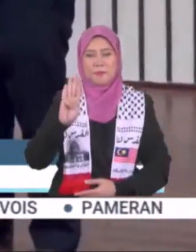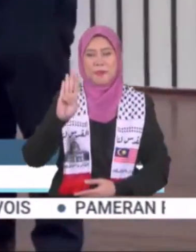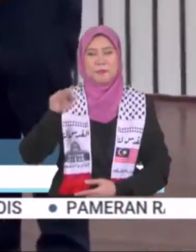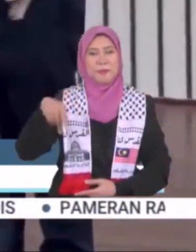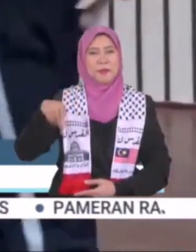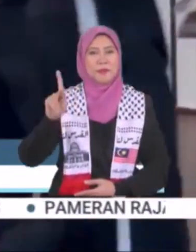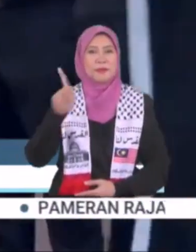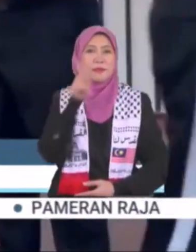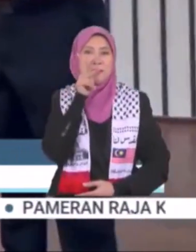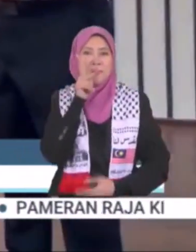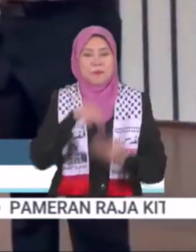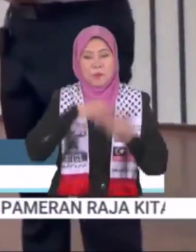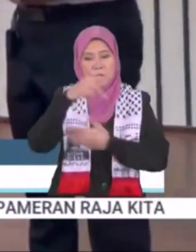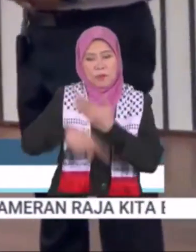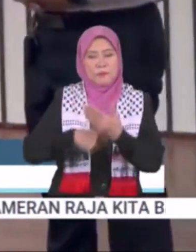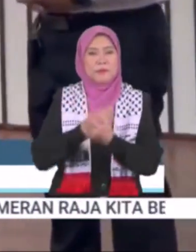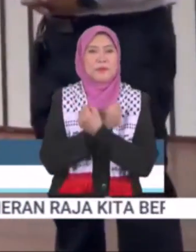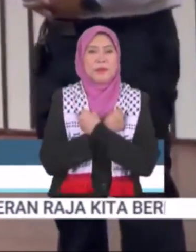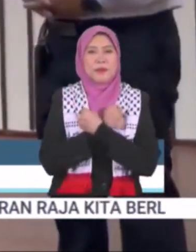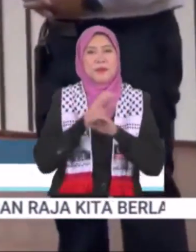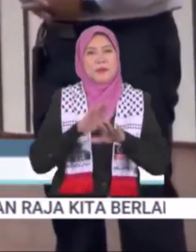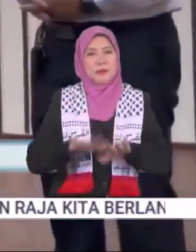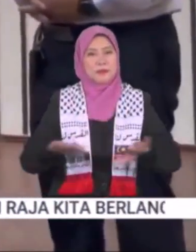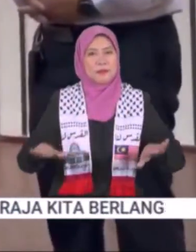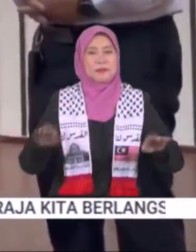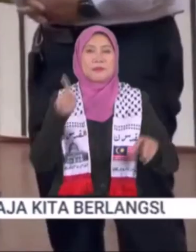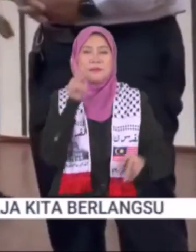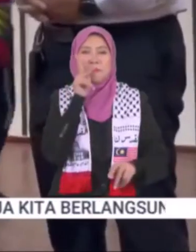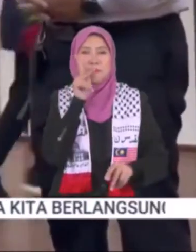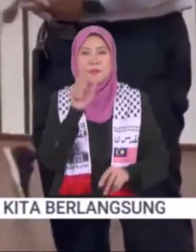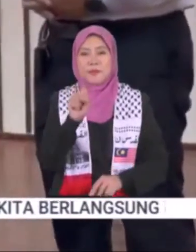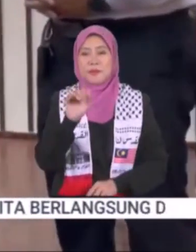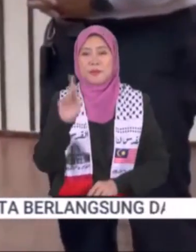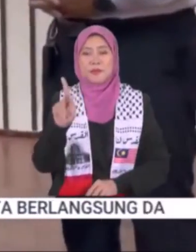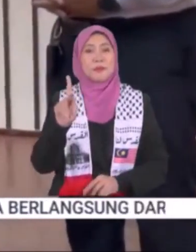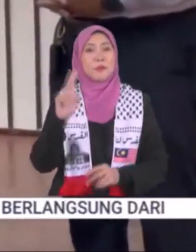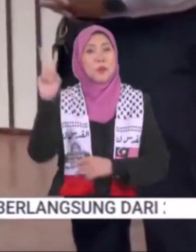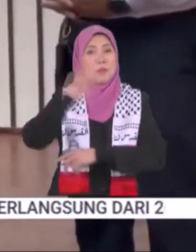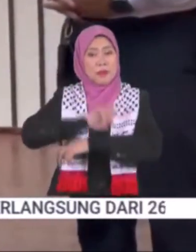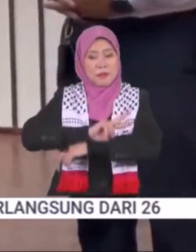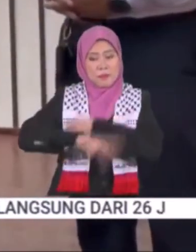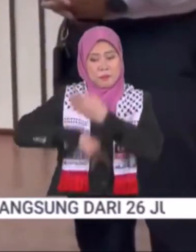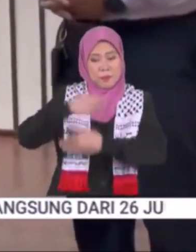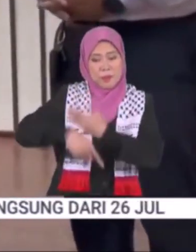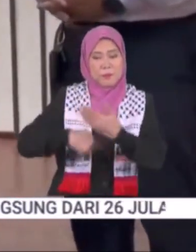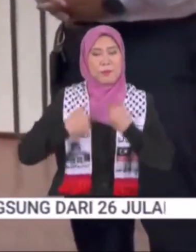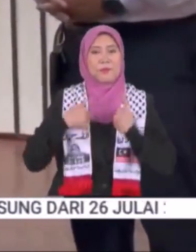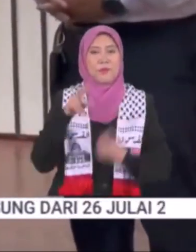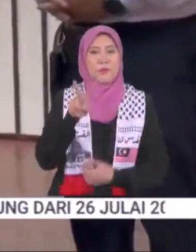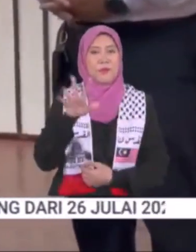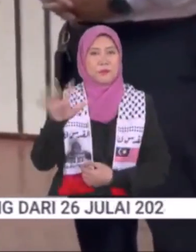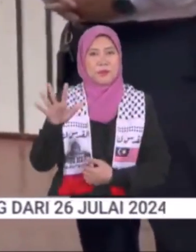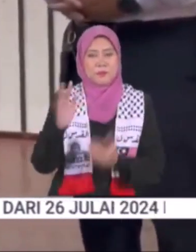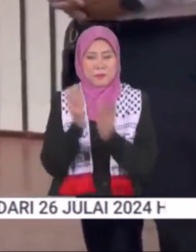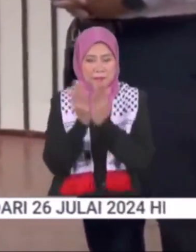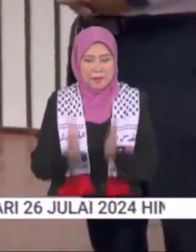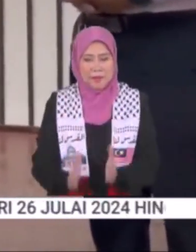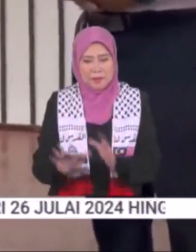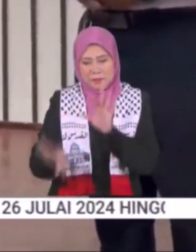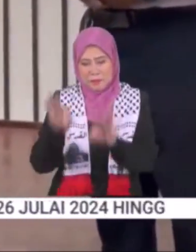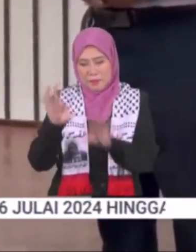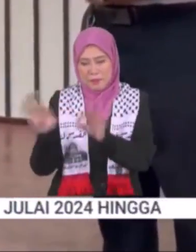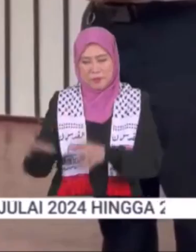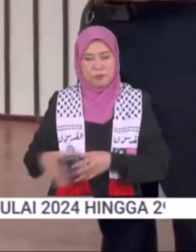Negeri Kedah, program Sayangi Anak Kedah di Sing. Program selama 2 hari itu melibatkan seramai 25 murid terpilih.